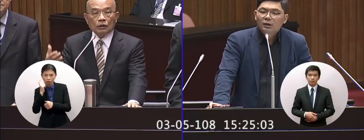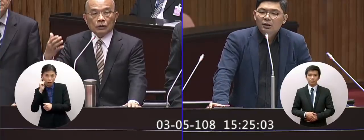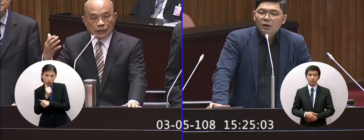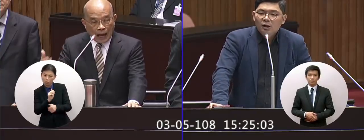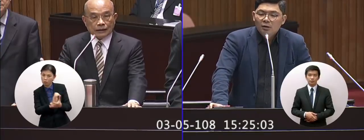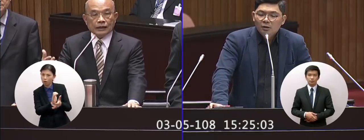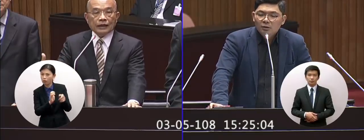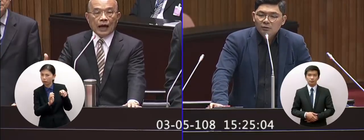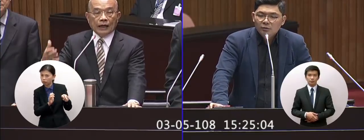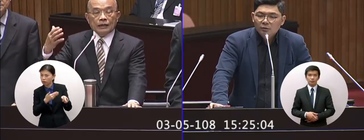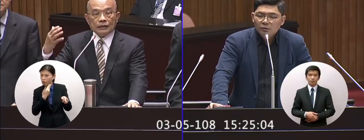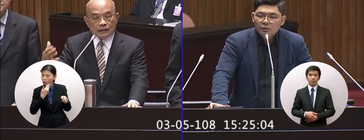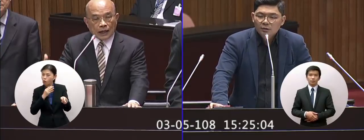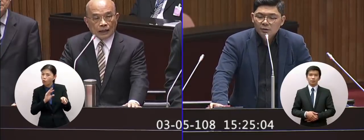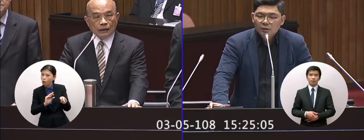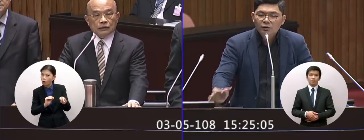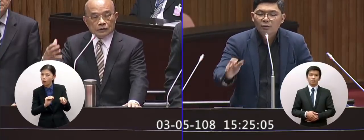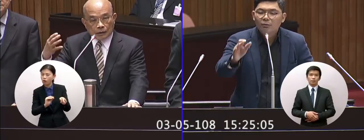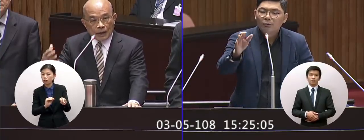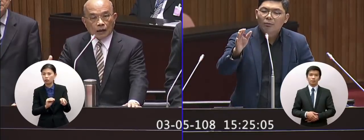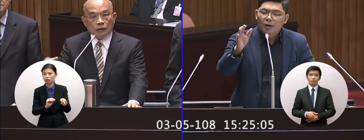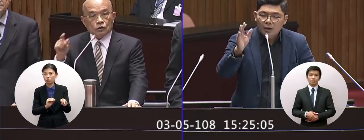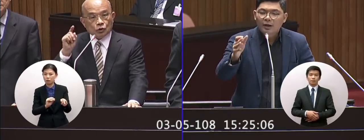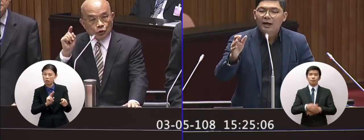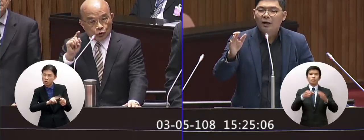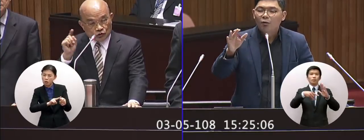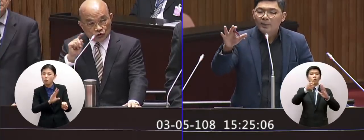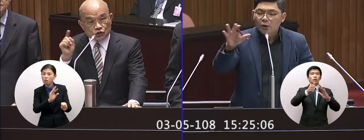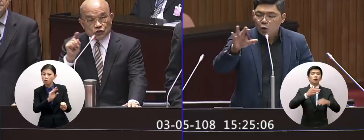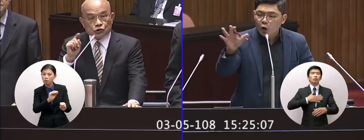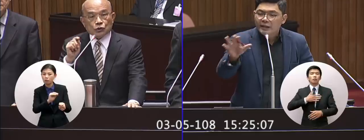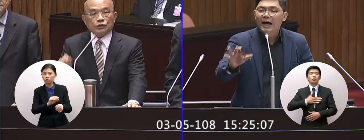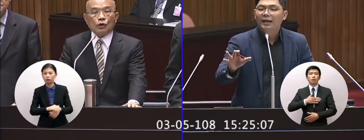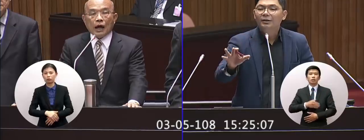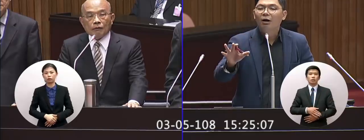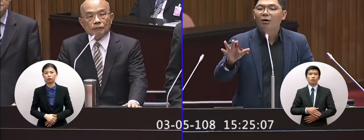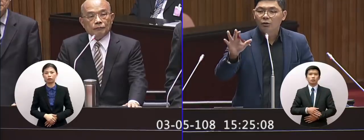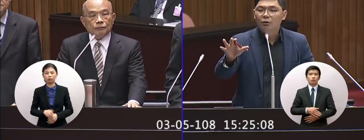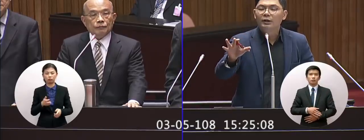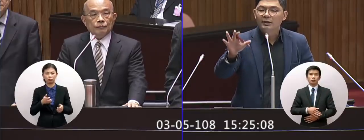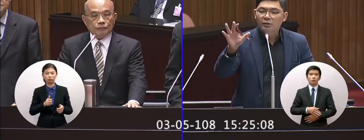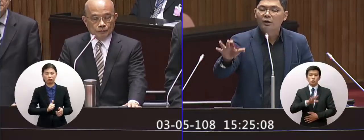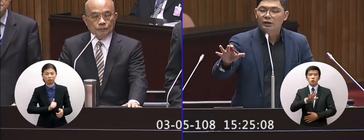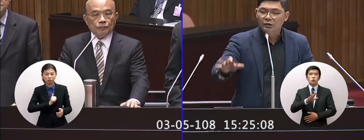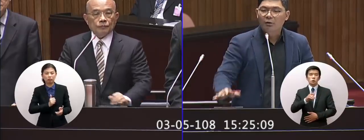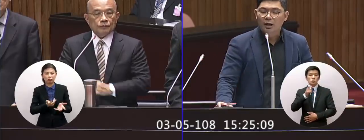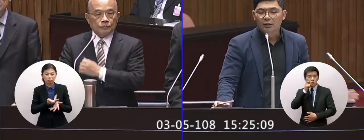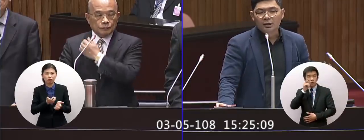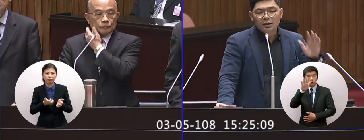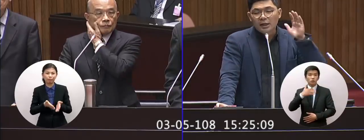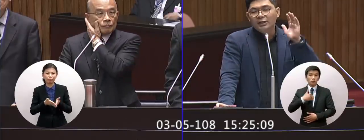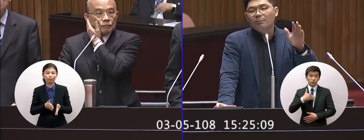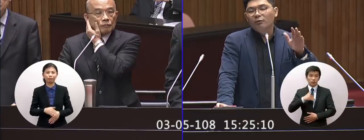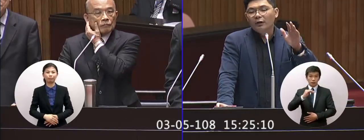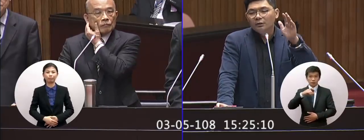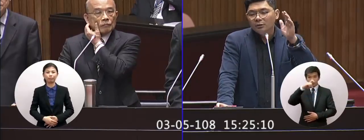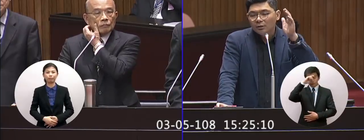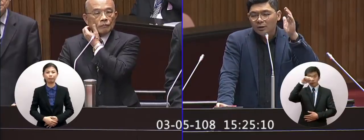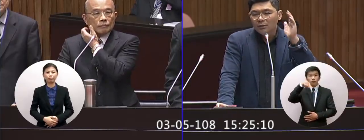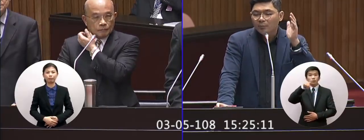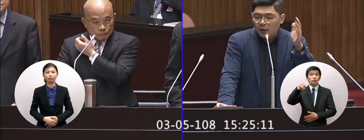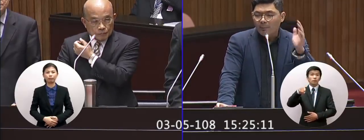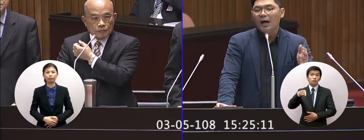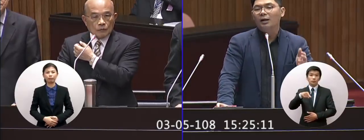朋友他的利害跟他的怎么样。 我了解，我们有困难，最重要有困难，但是我也希望在这个部